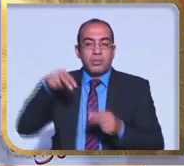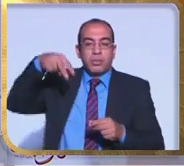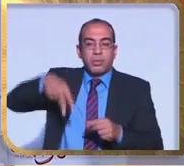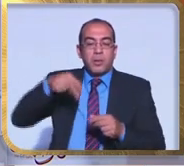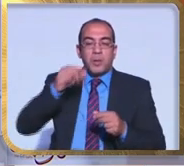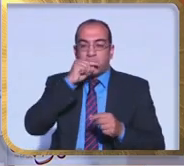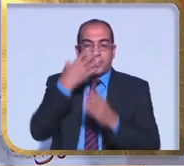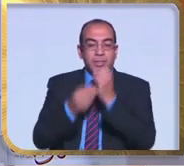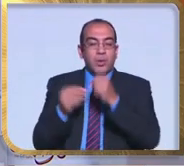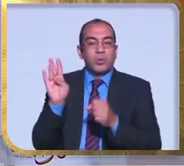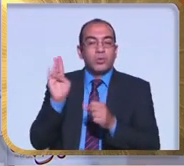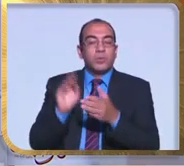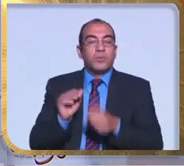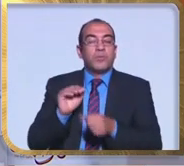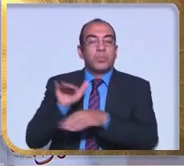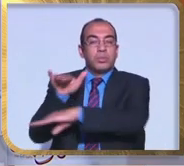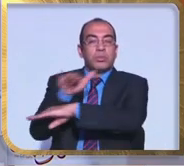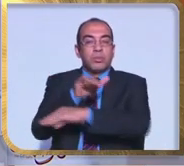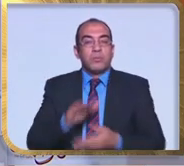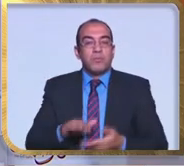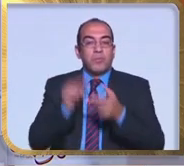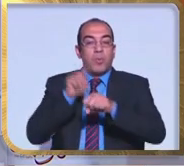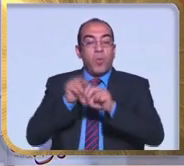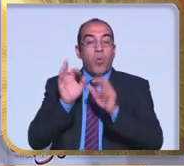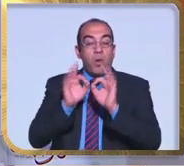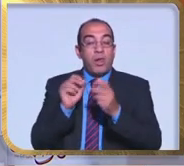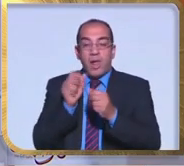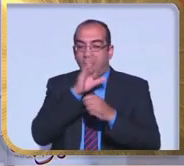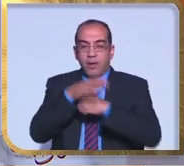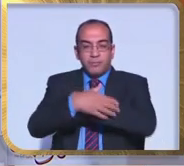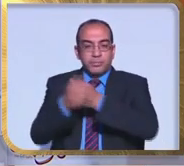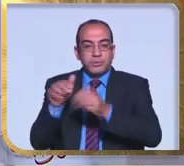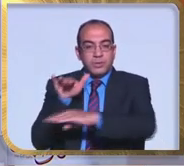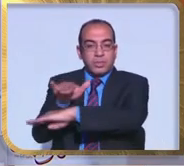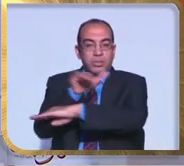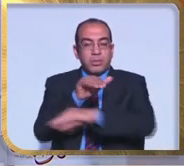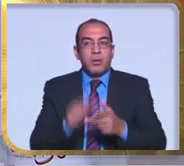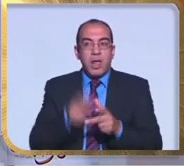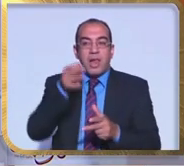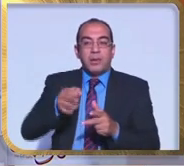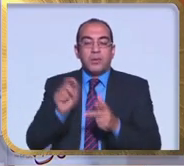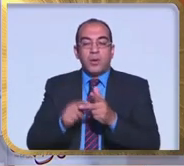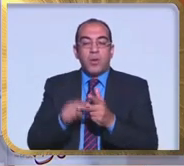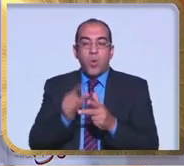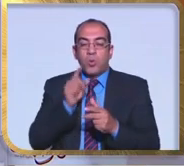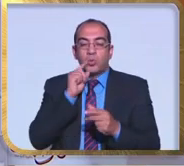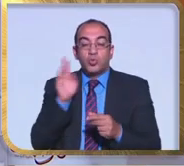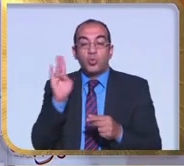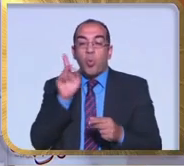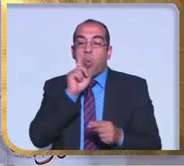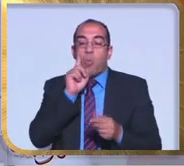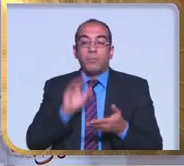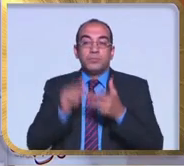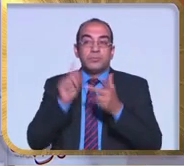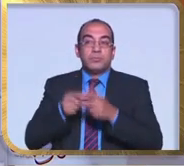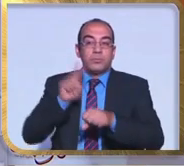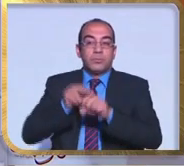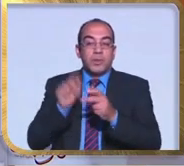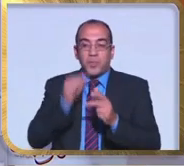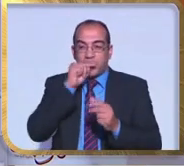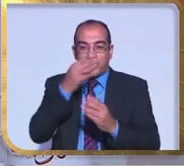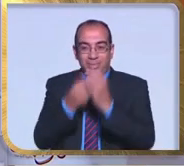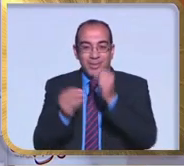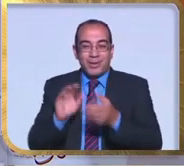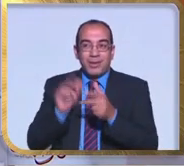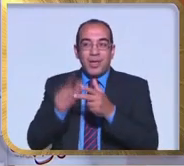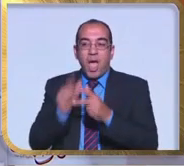ذكرتهم الآية الكريمة، وذلك لأن نفقتها ليست واجبة على زوج أمها، إنما تجب نفقة هذه الإبنة